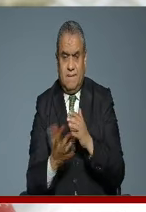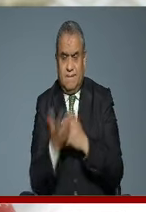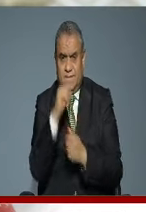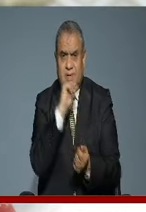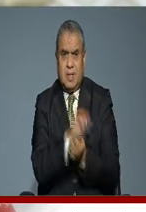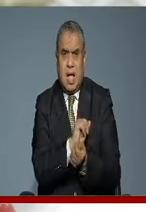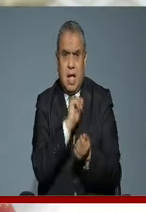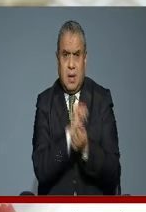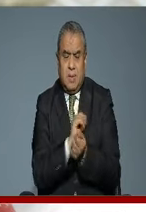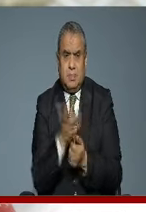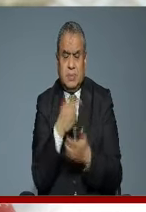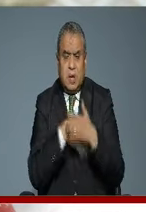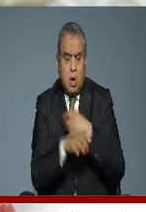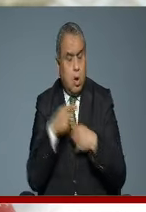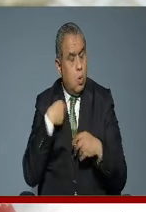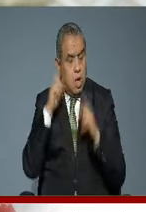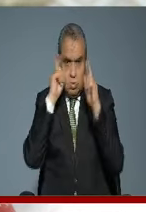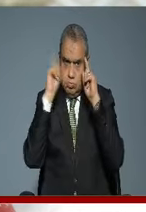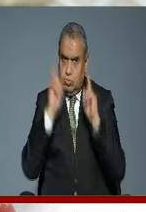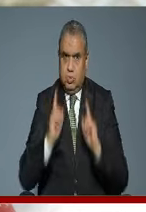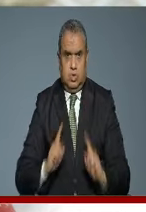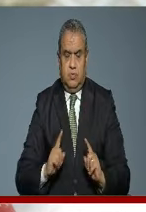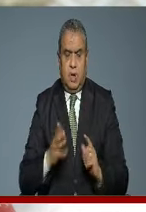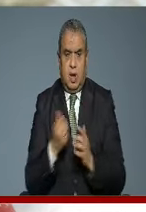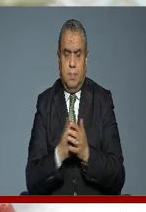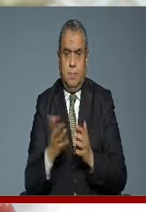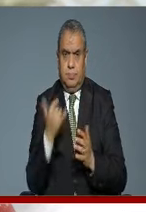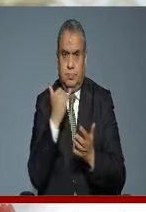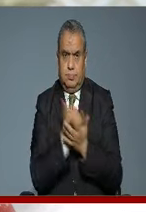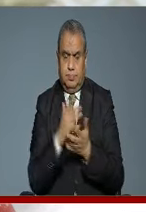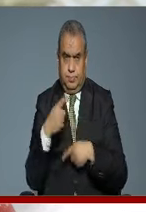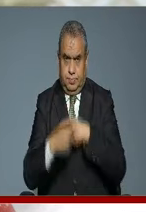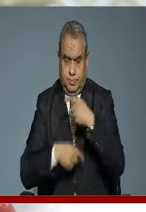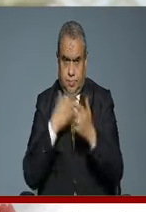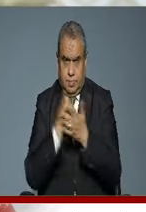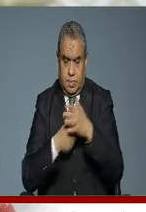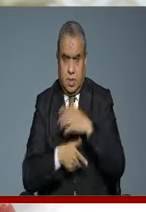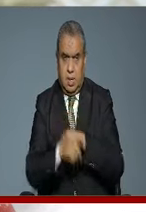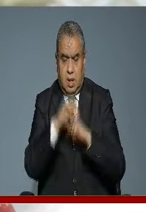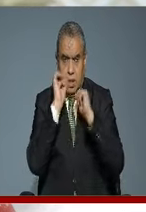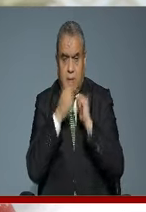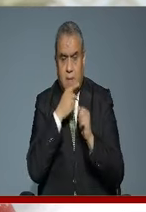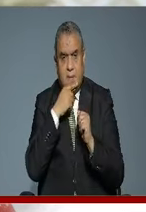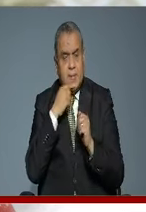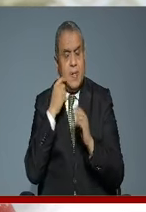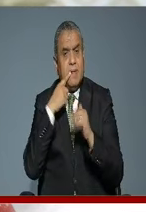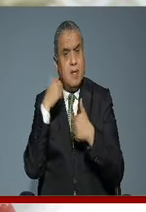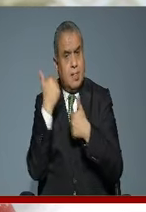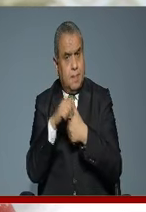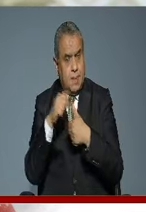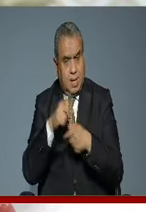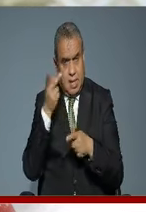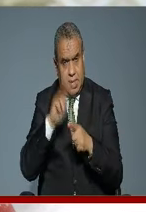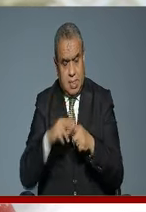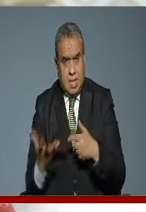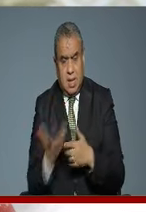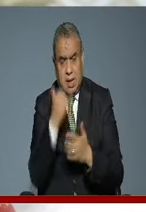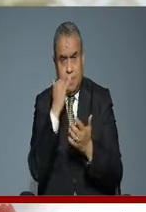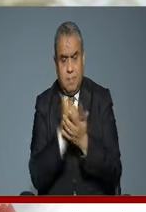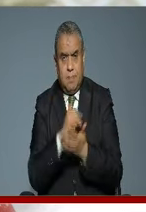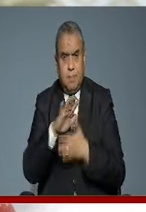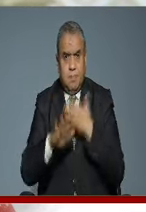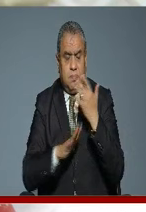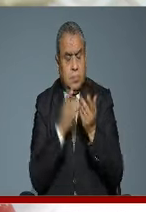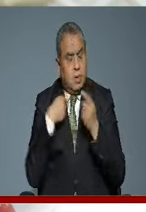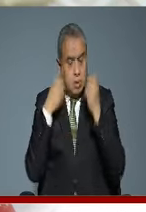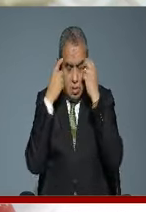ونحن نددنا وتكلمنا عن هجوم إرهابي، ولكن ليس هناك أي